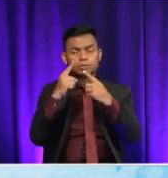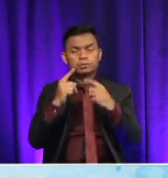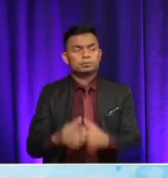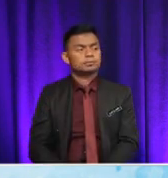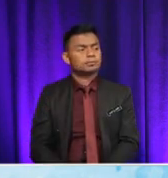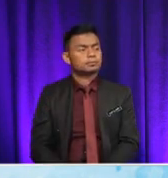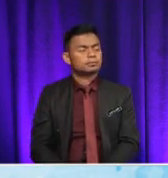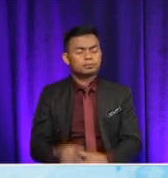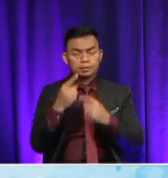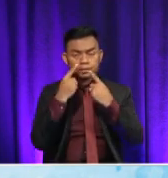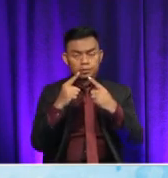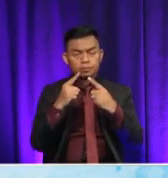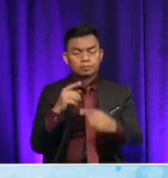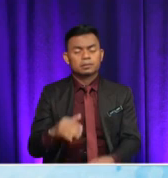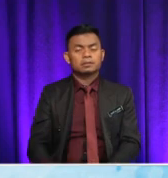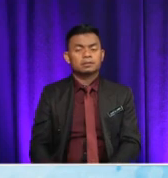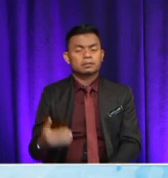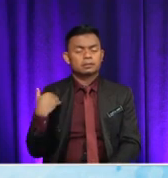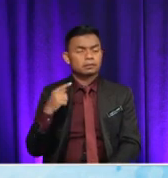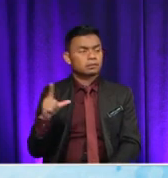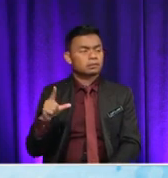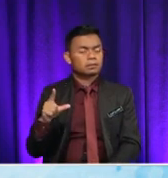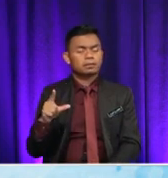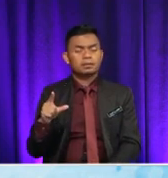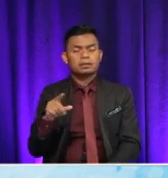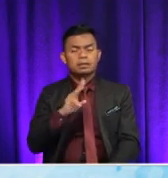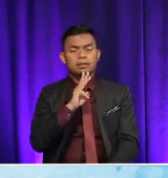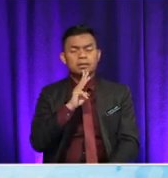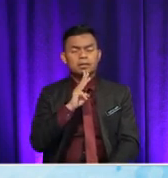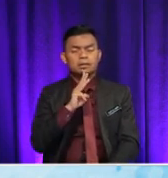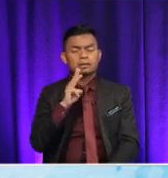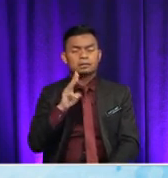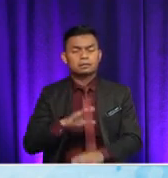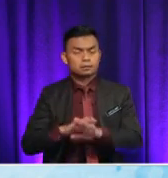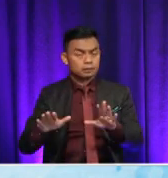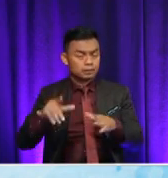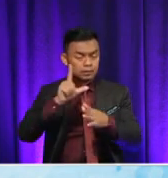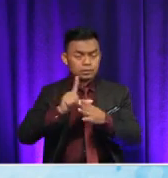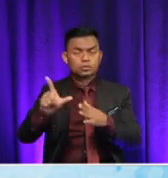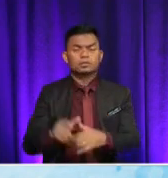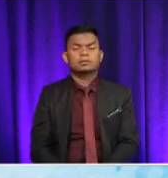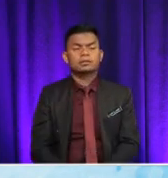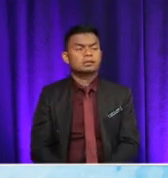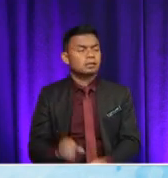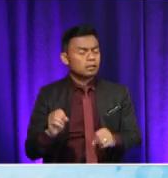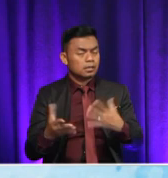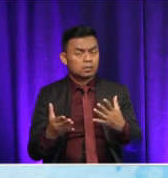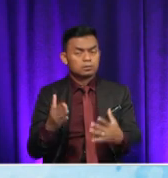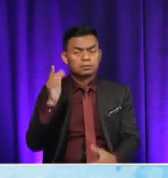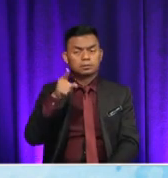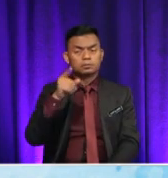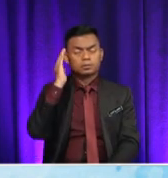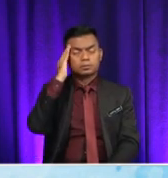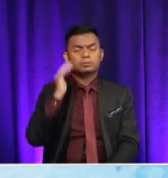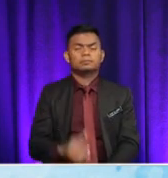jawabannya bakalan air Tidak Langsung Tidak langsung oke macam mana tidak